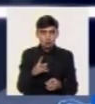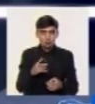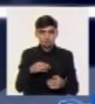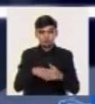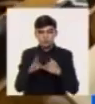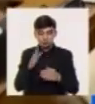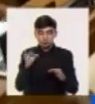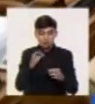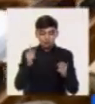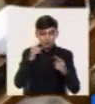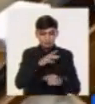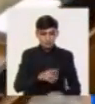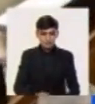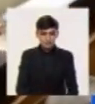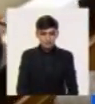еді.